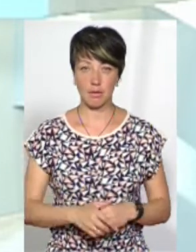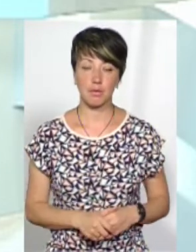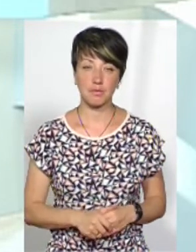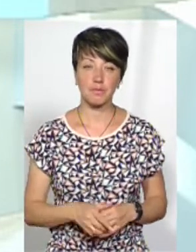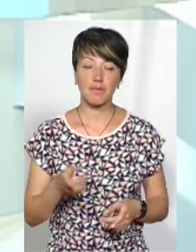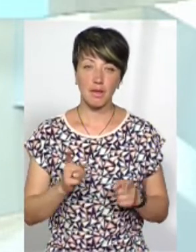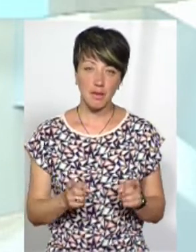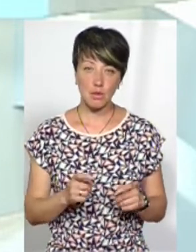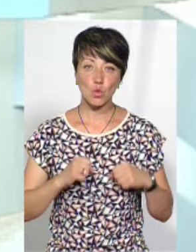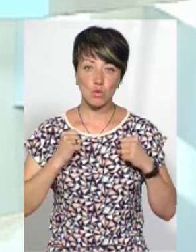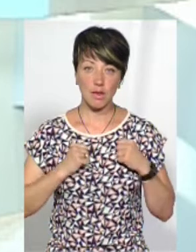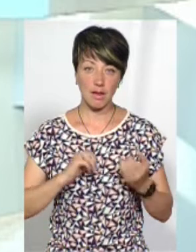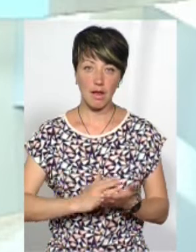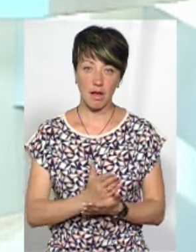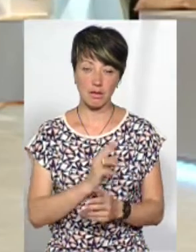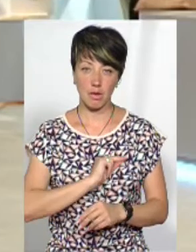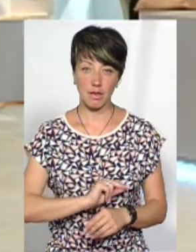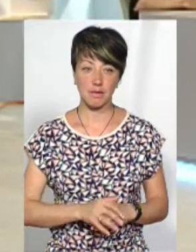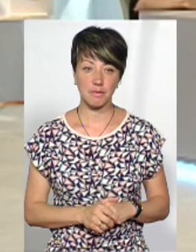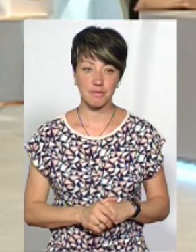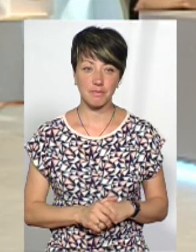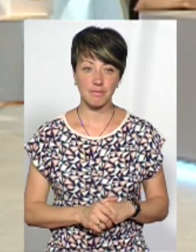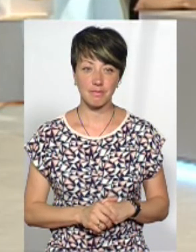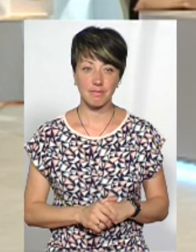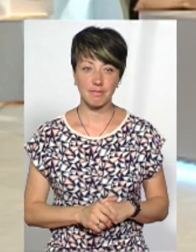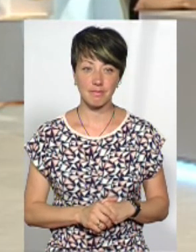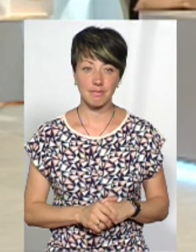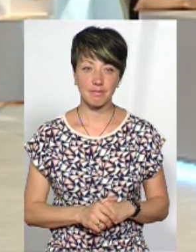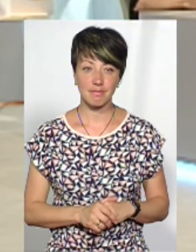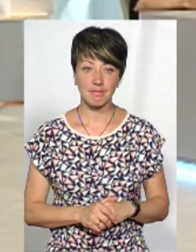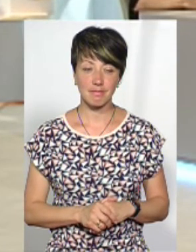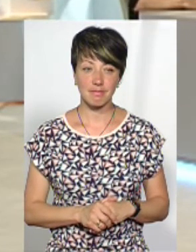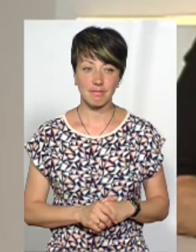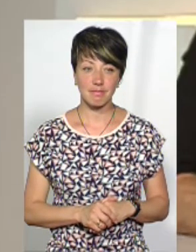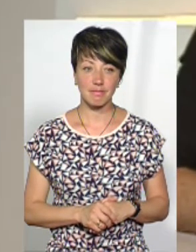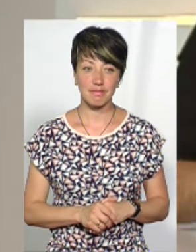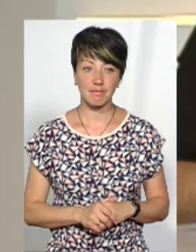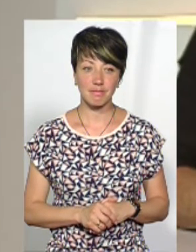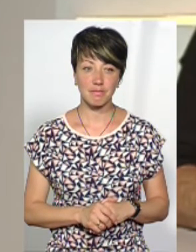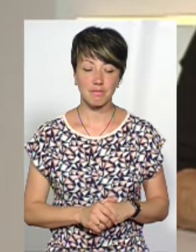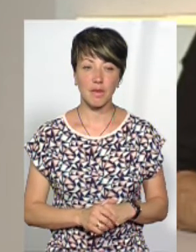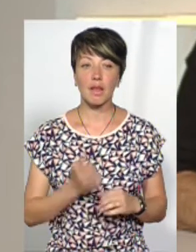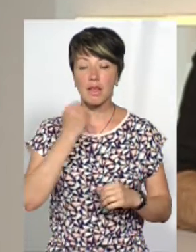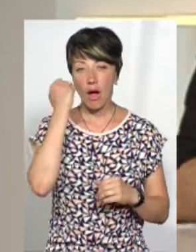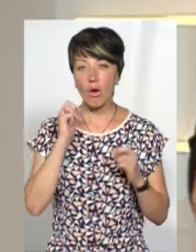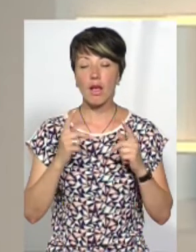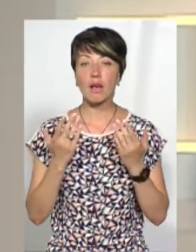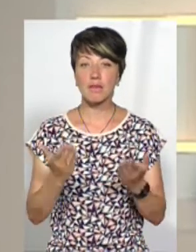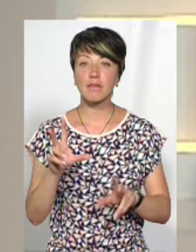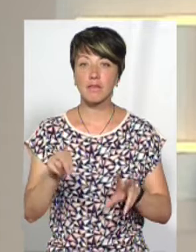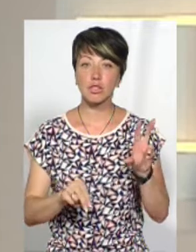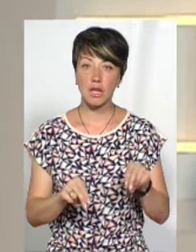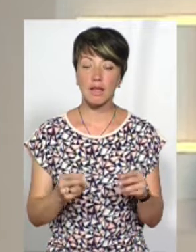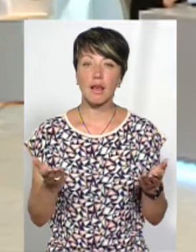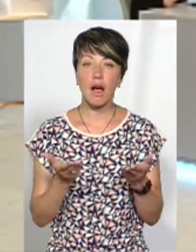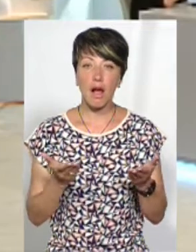стандартами, дійсно сумлінна і якісна праця. До чого закликаю усіх хмельничан? Дякую. Пане Сергій, а як ви